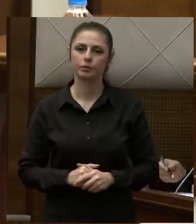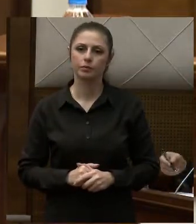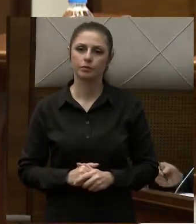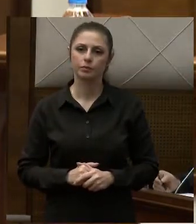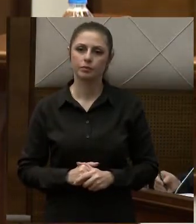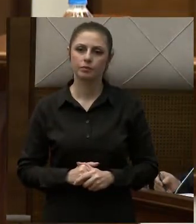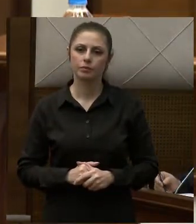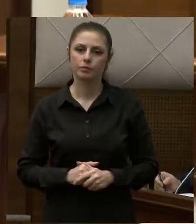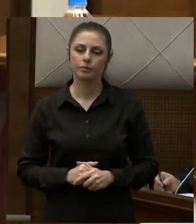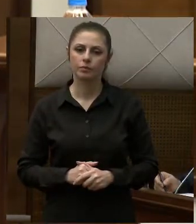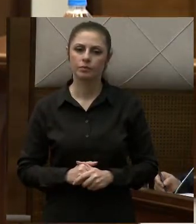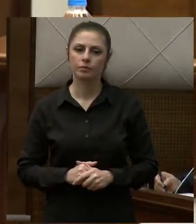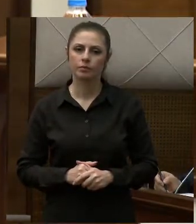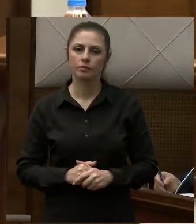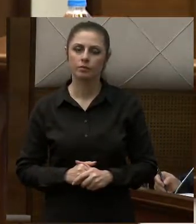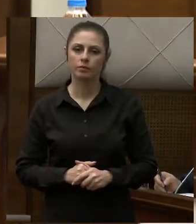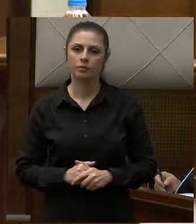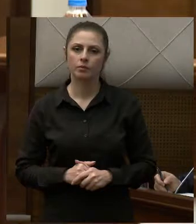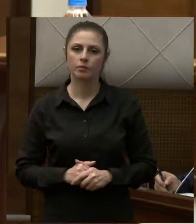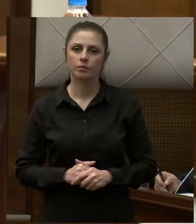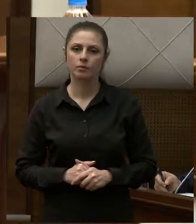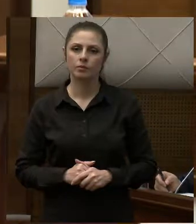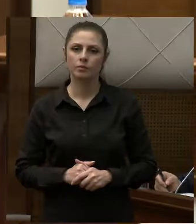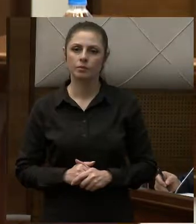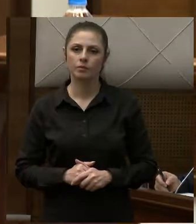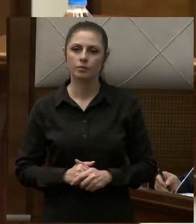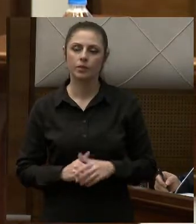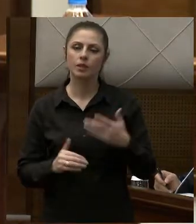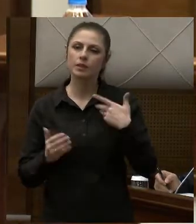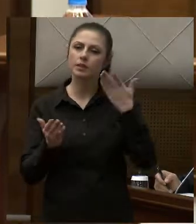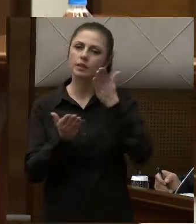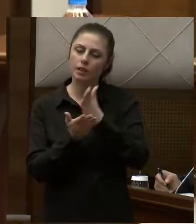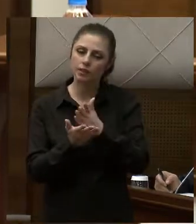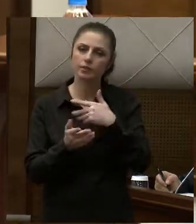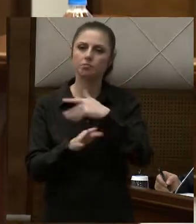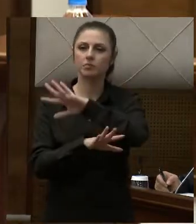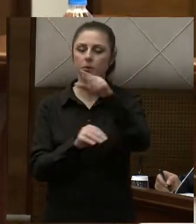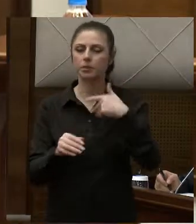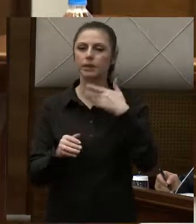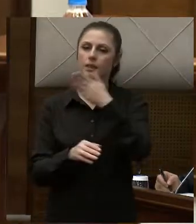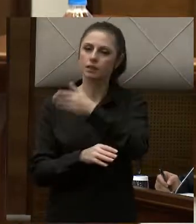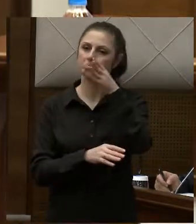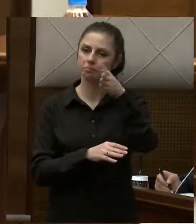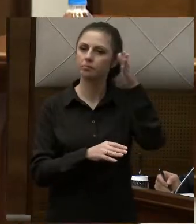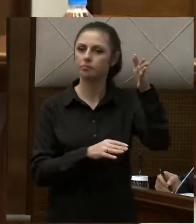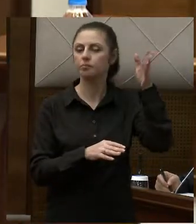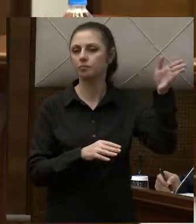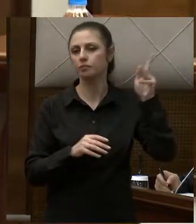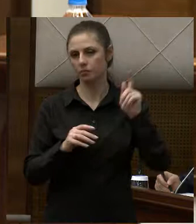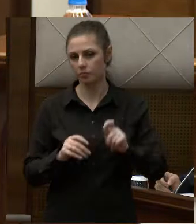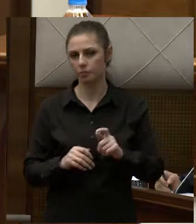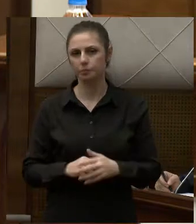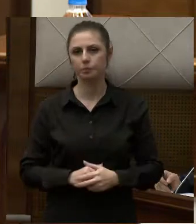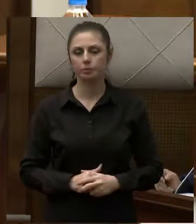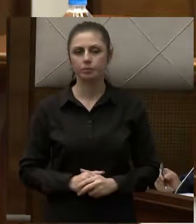de mevlütüne iştirak ettik Sayın Belediye Başkanımız ve Kaymakamımız ve arkadaşlarımızla.